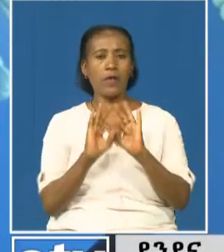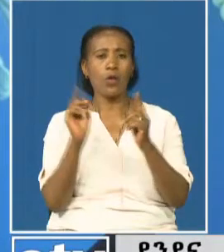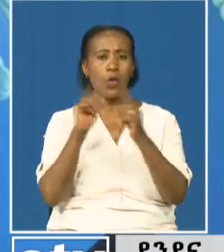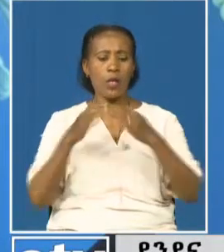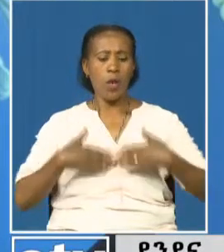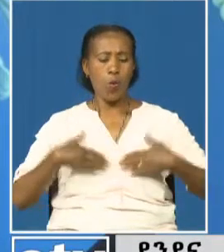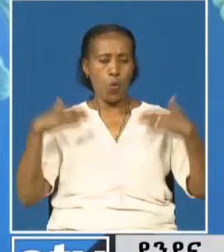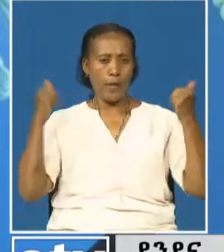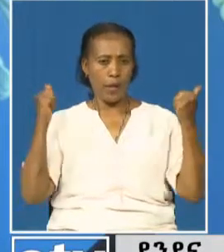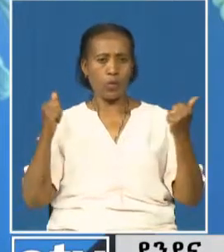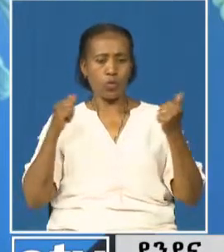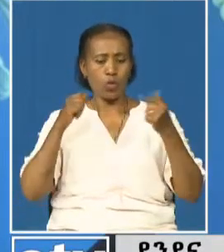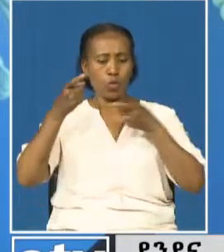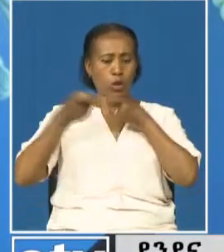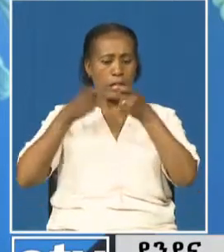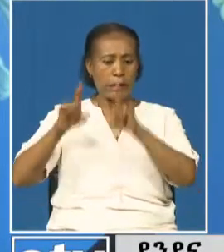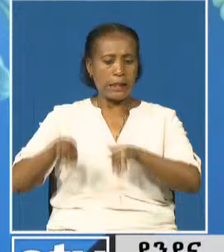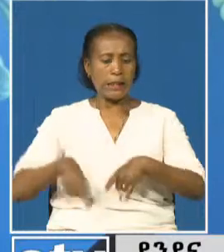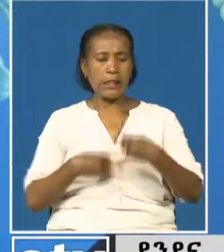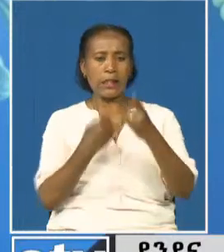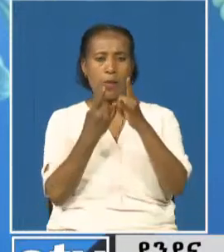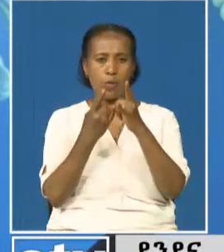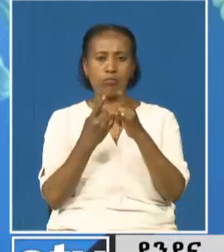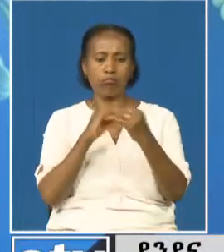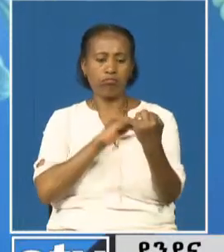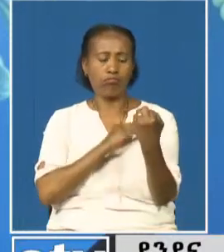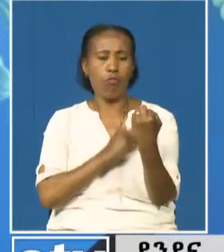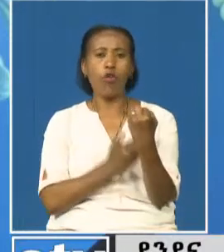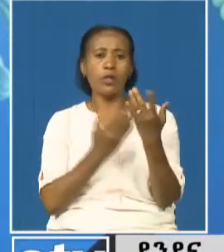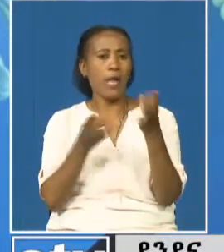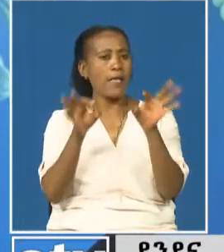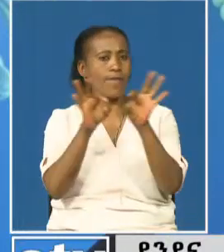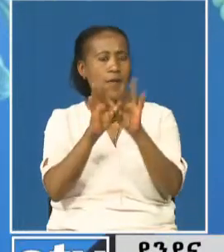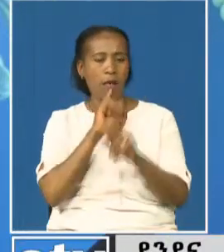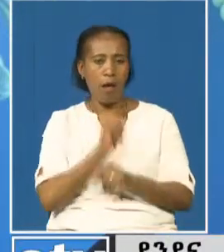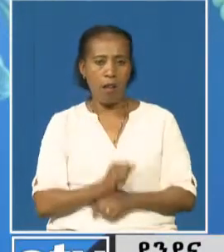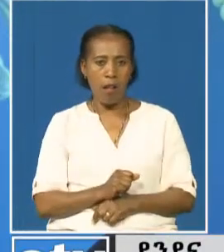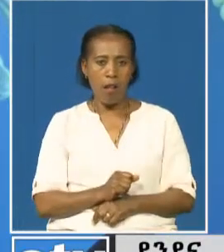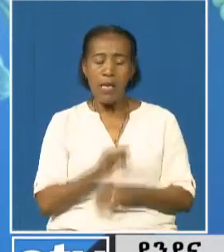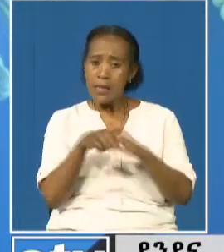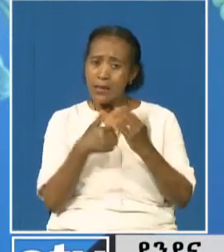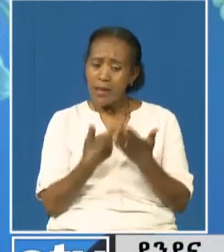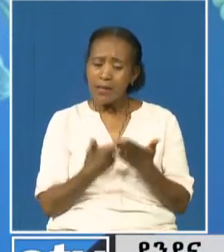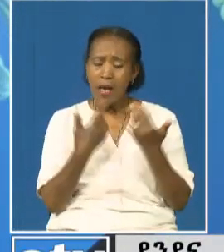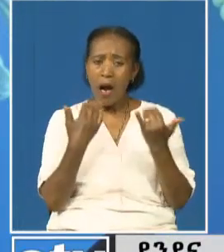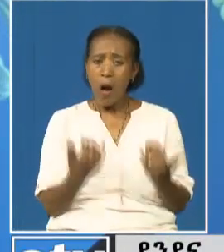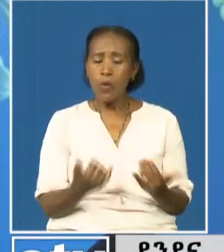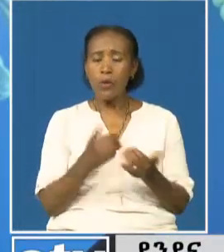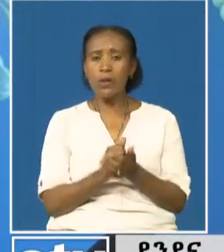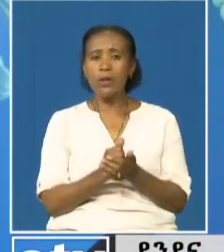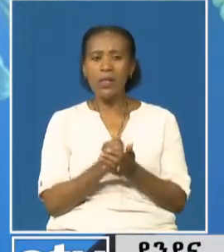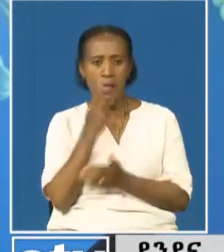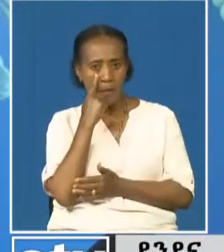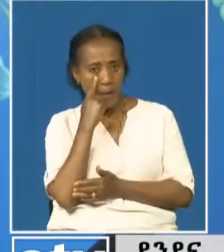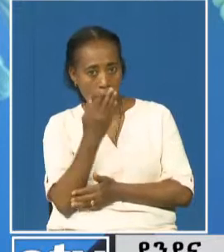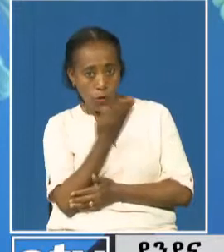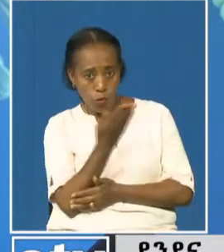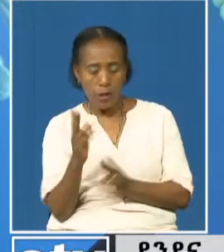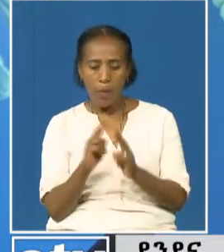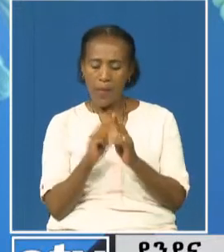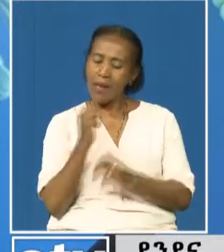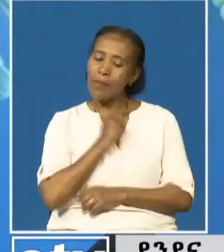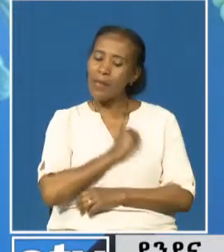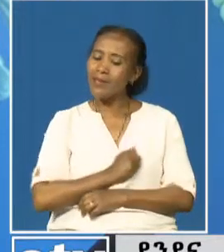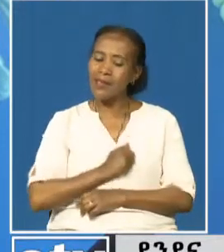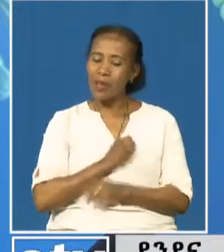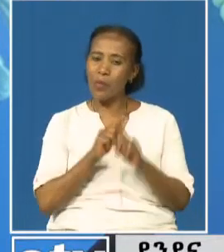አካባቢ ኮንትሮል ሲስተምን እንደው እንትን ለማድረግ ፎርስ ያስፈልጋል ገባ። ስለዚህ አሁን የምናያቸው ነገሮች በጣም